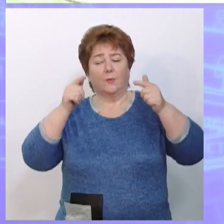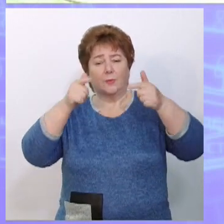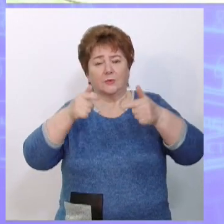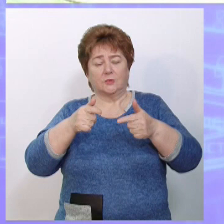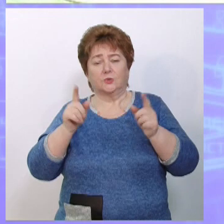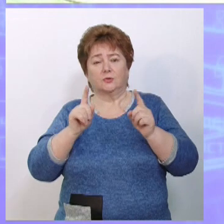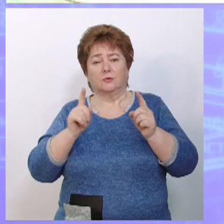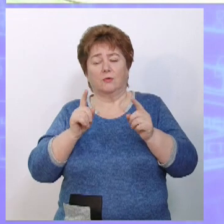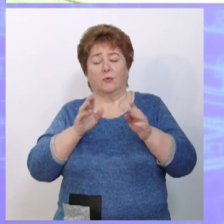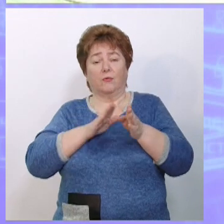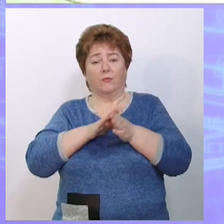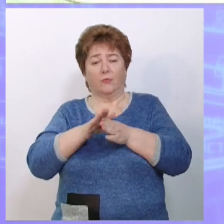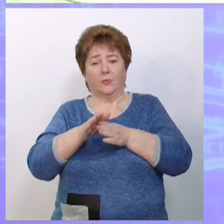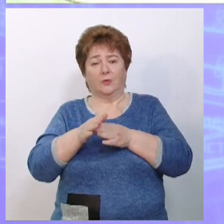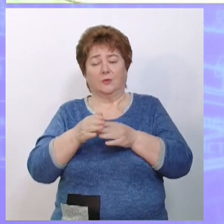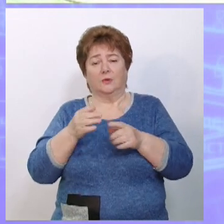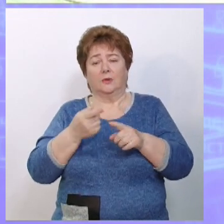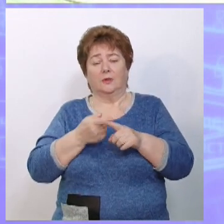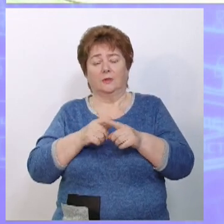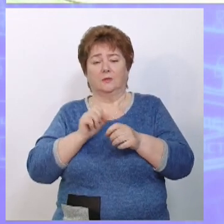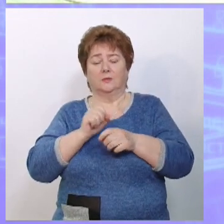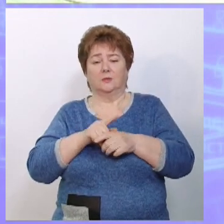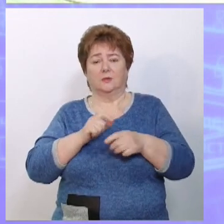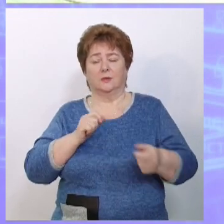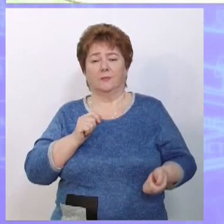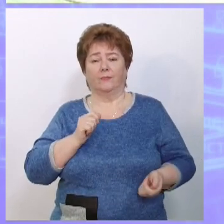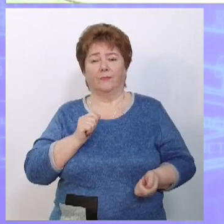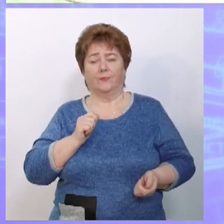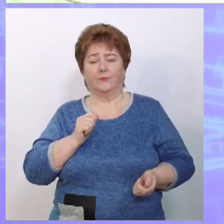посетить, чтобы справиться с таким заданием.